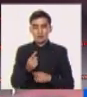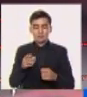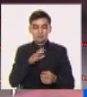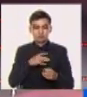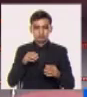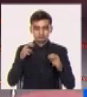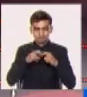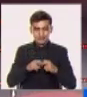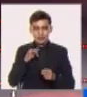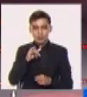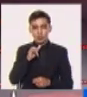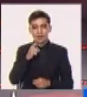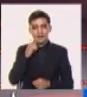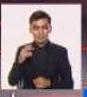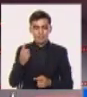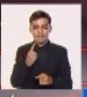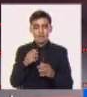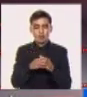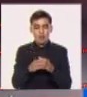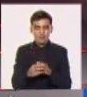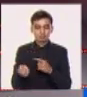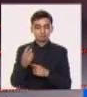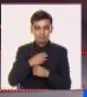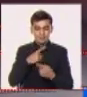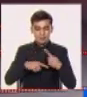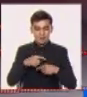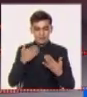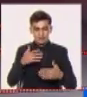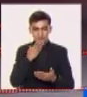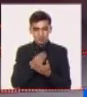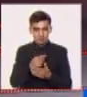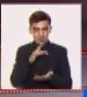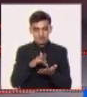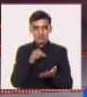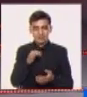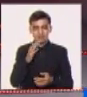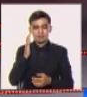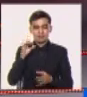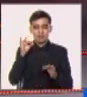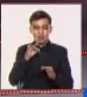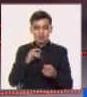из Уханя и подготовила программу для дальнейшего изучения источника COVID.